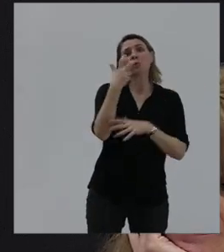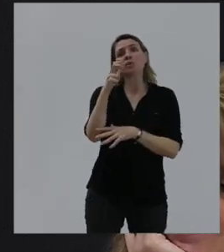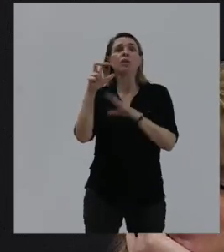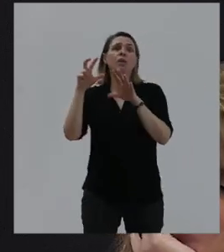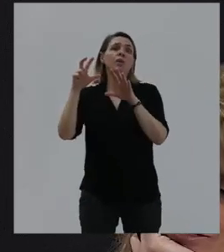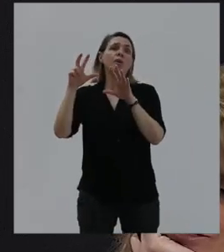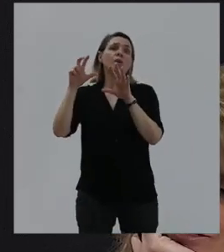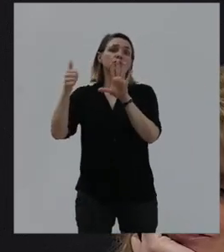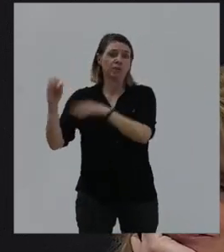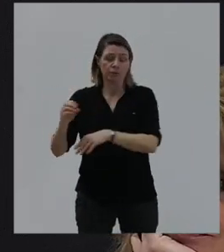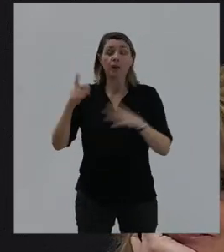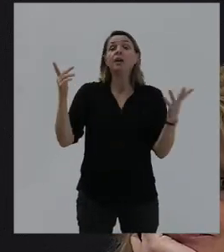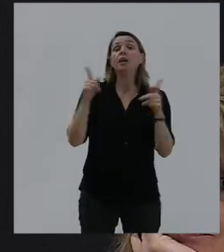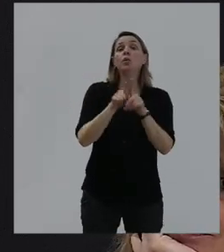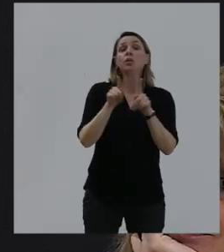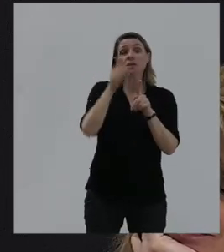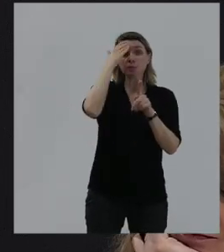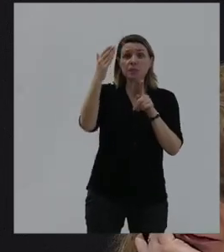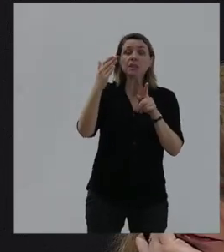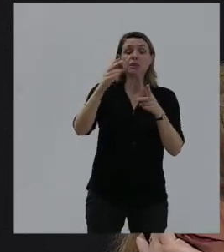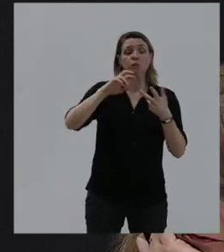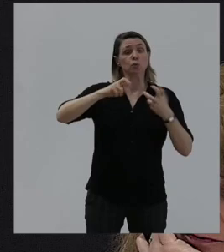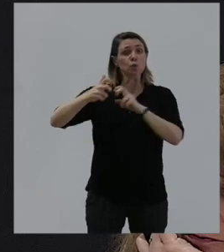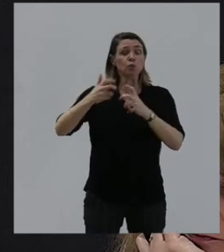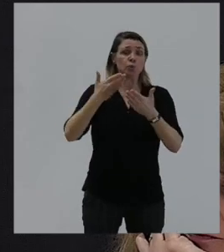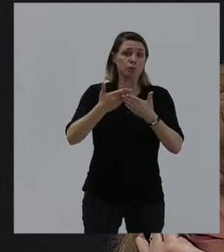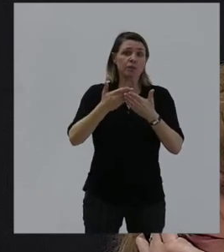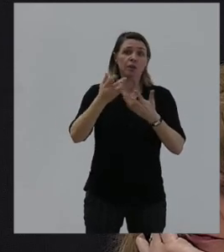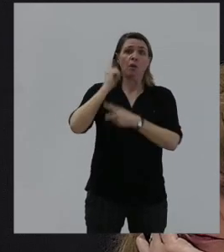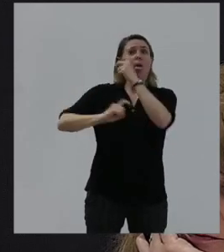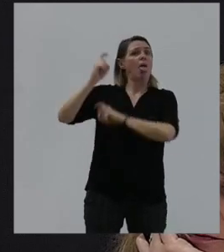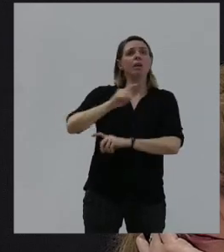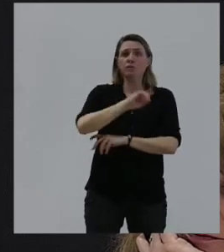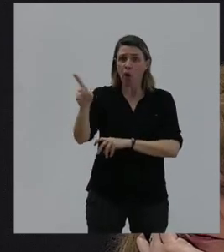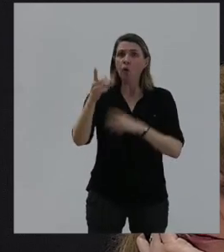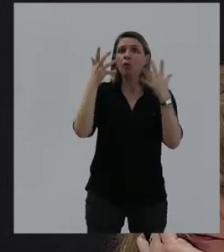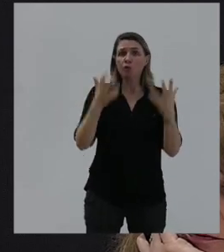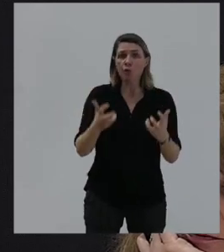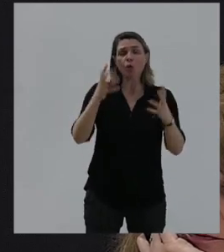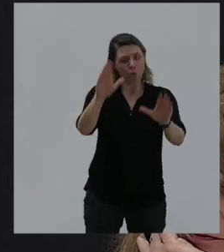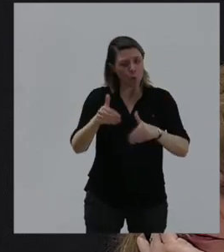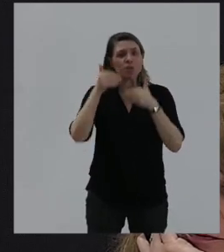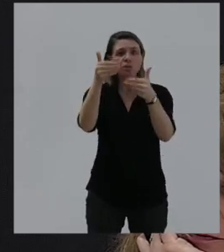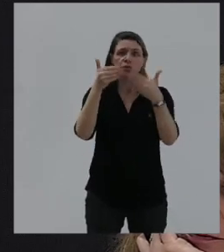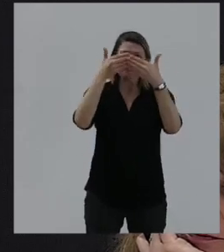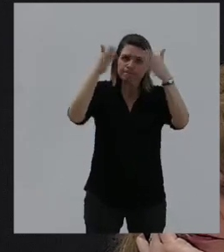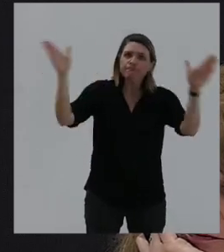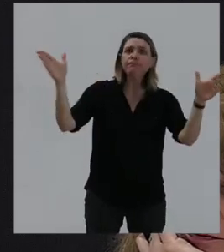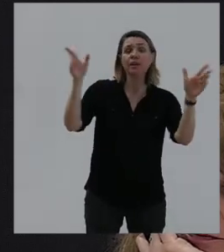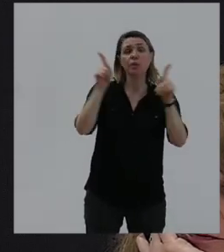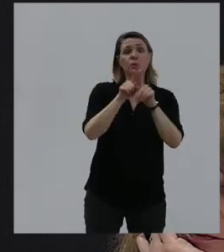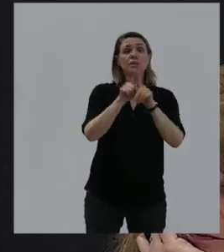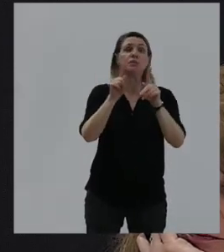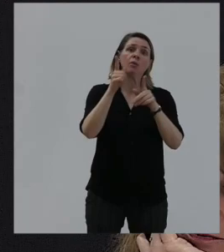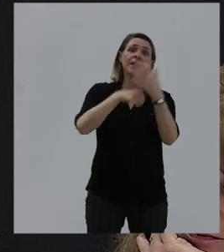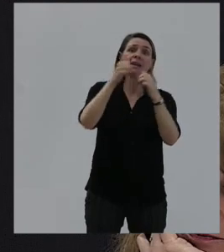de rénovation structurelle de notre politique de l'emploi ne saurait connaître de retour en arrière. Nous souhaitons la poursuivre et ouvrir des chantiers